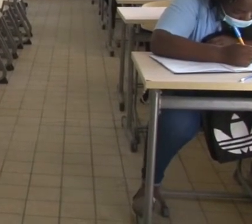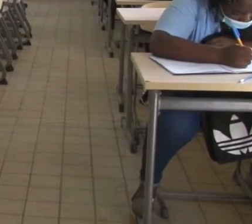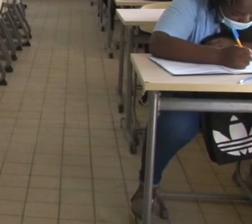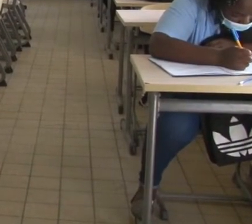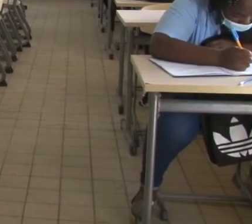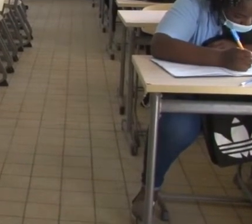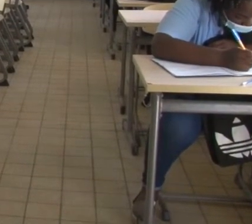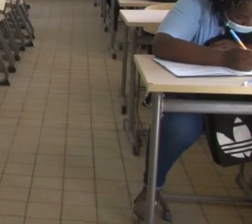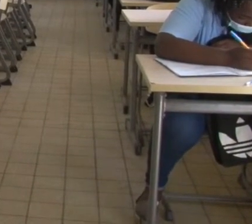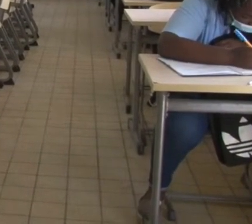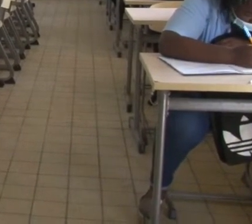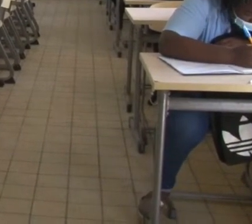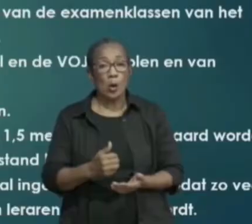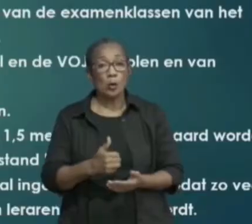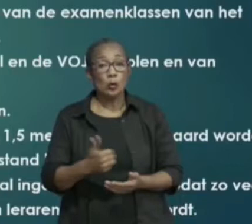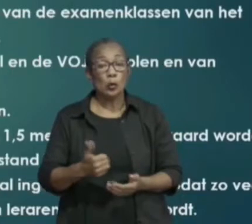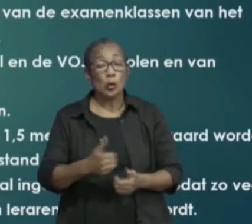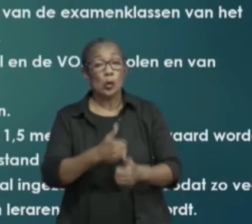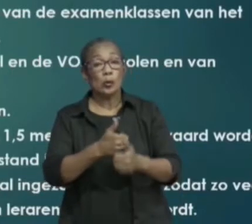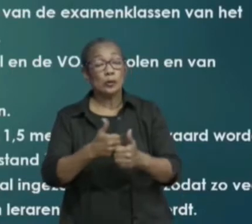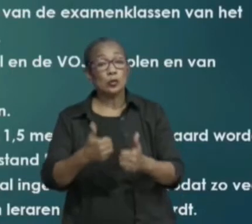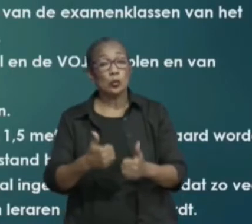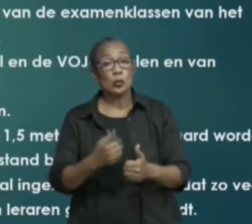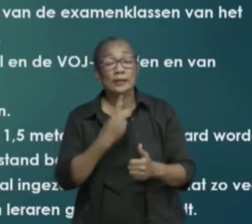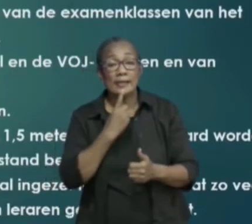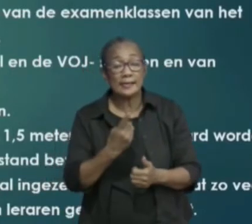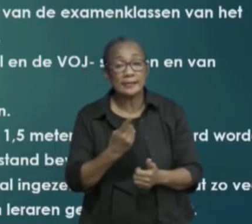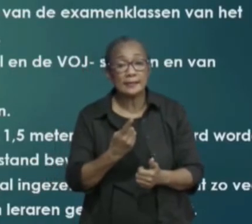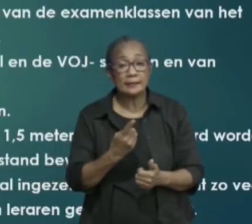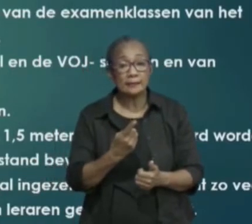Een goede bijkomstigheid is